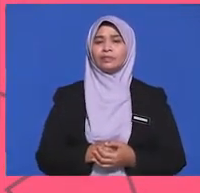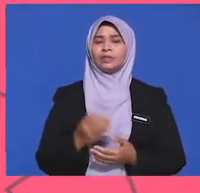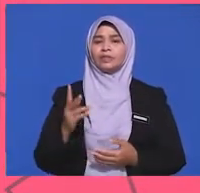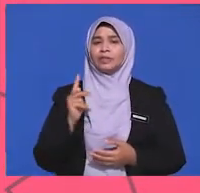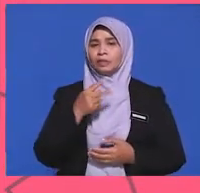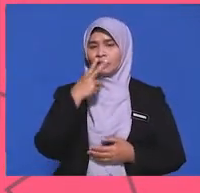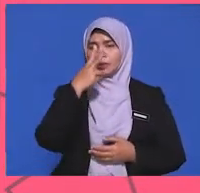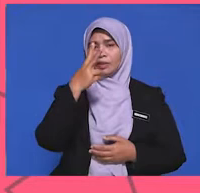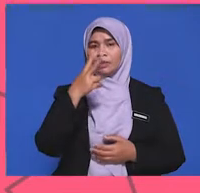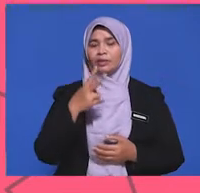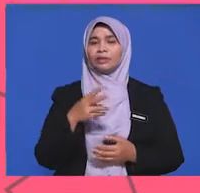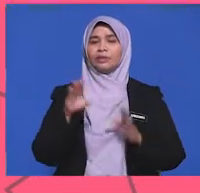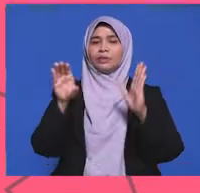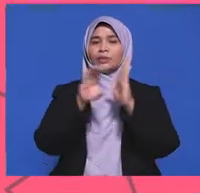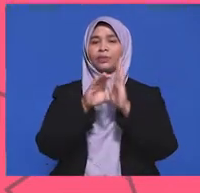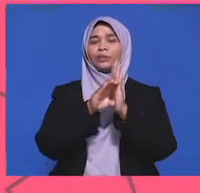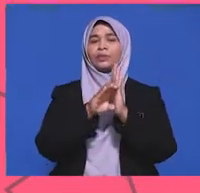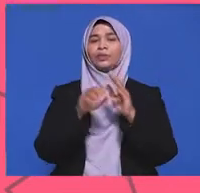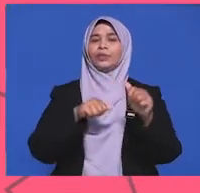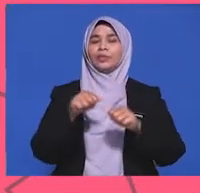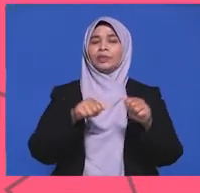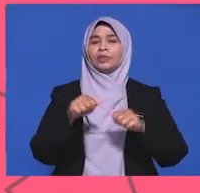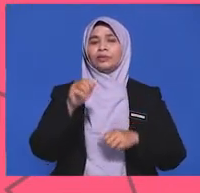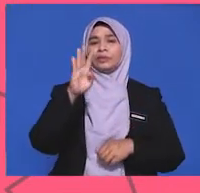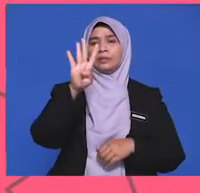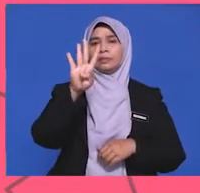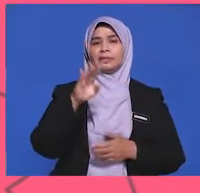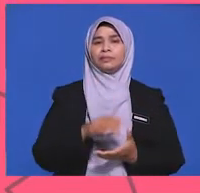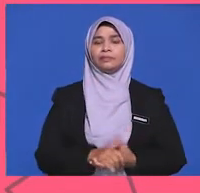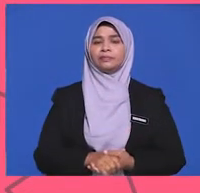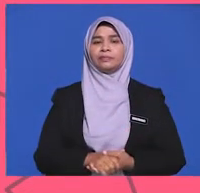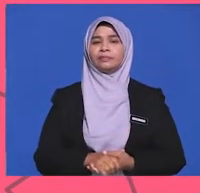Mari kita lihat contoh aktiviti 4.